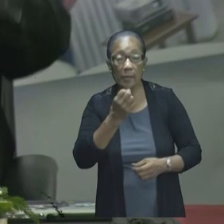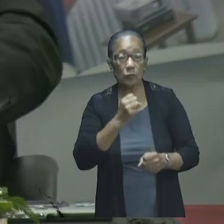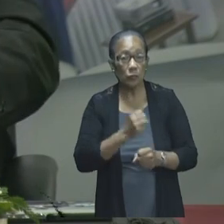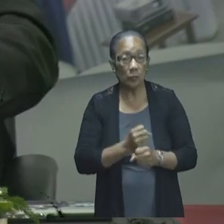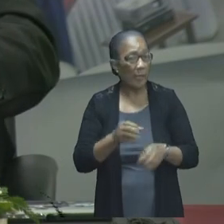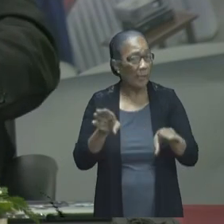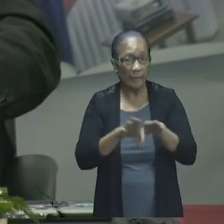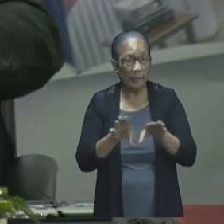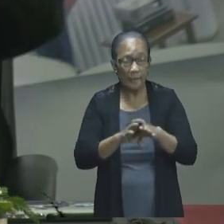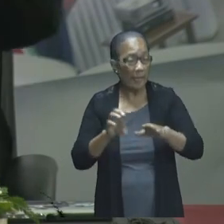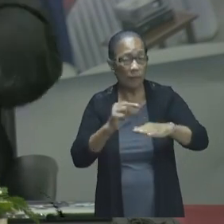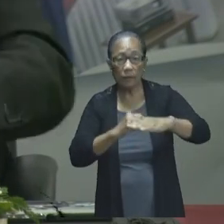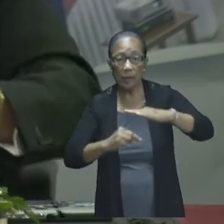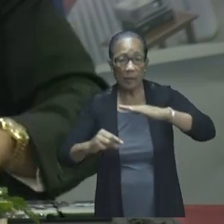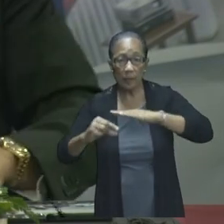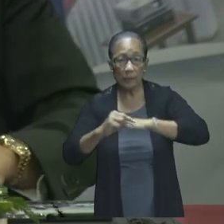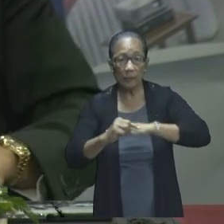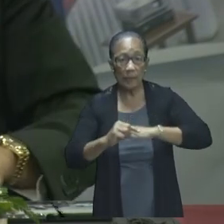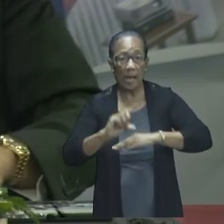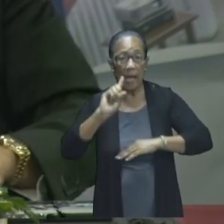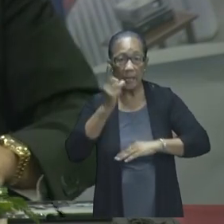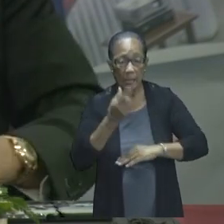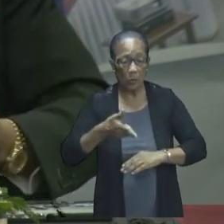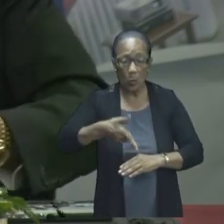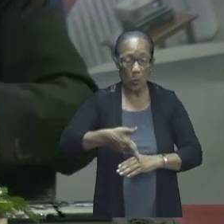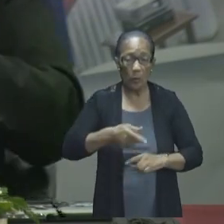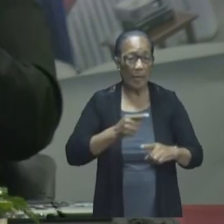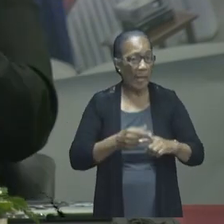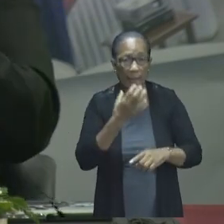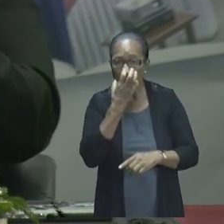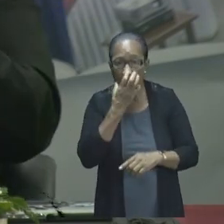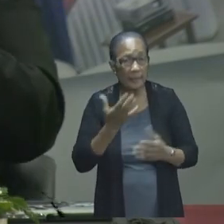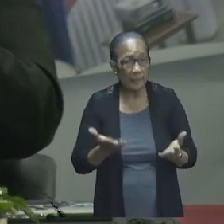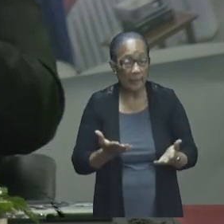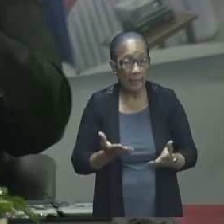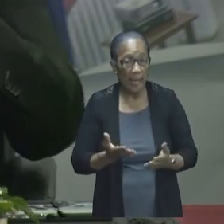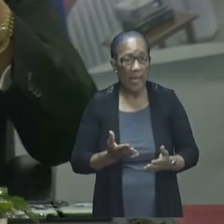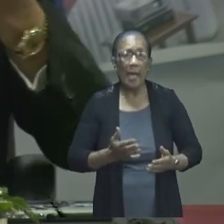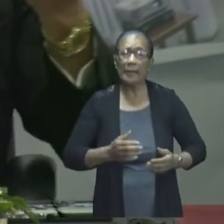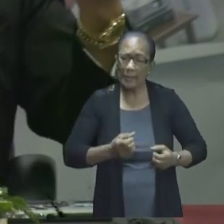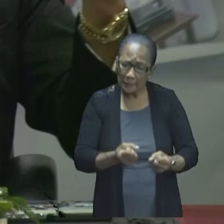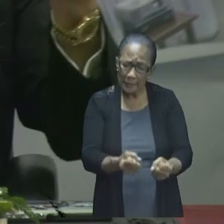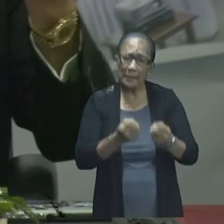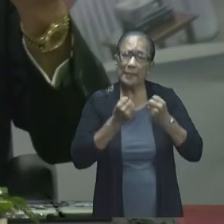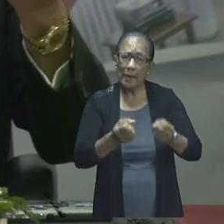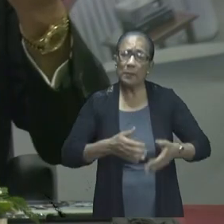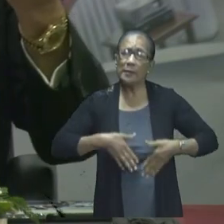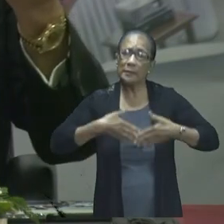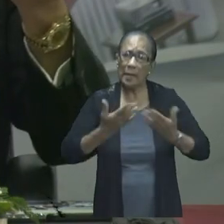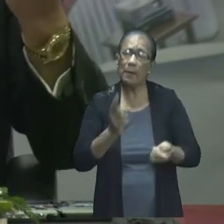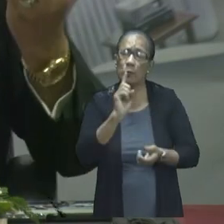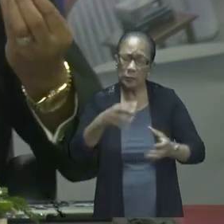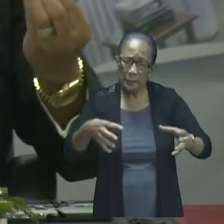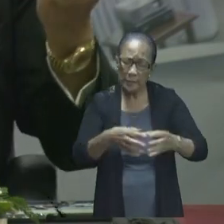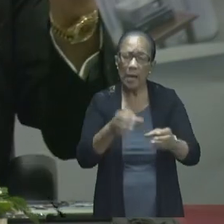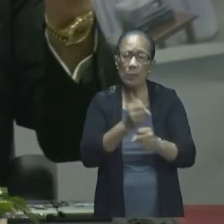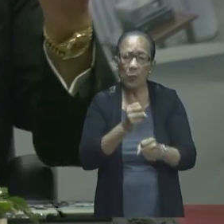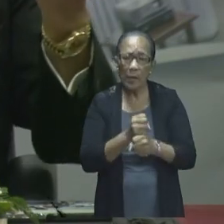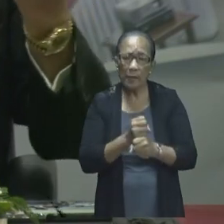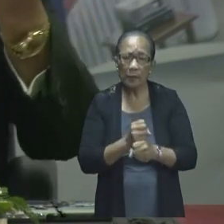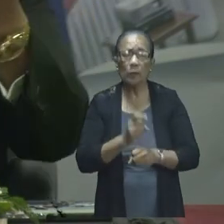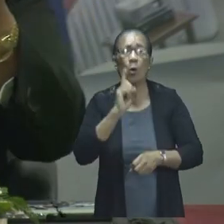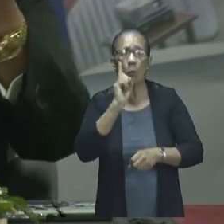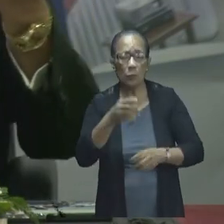guyana die gaat zo weg drukken en als je die ambitie hebt dan moet je naar samenwerk naar kijken en wij zullen moeten samenwerken